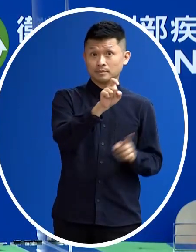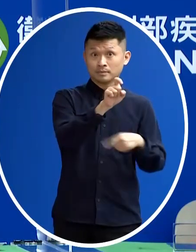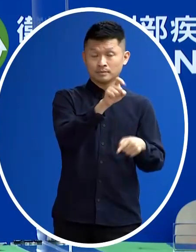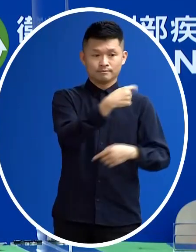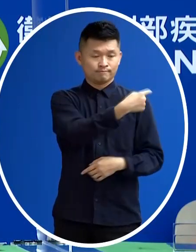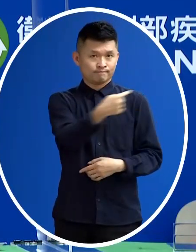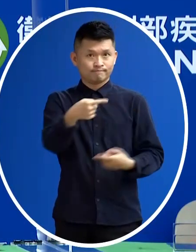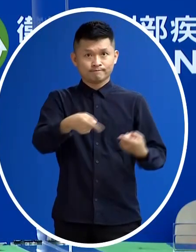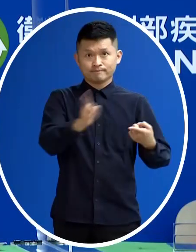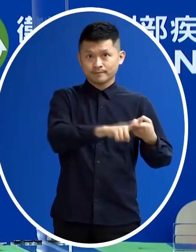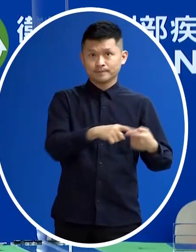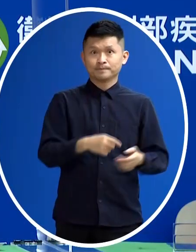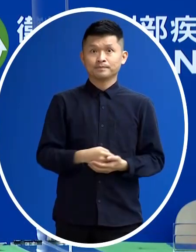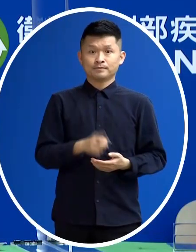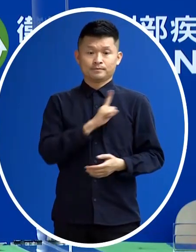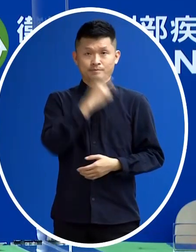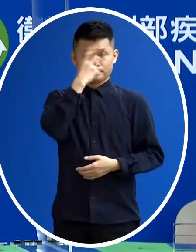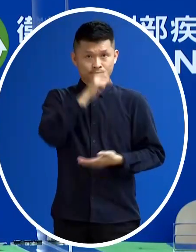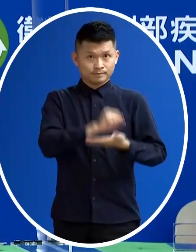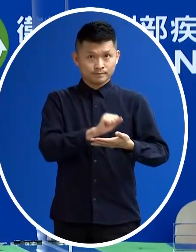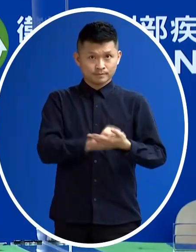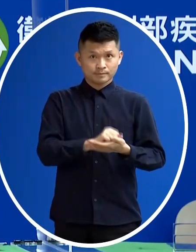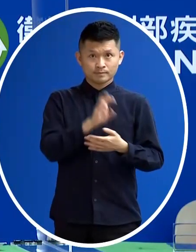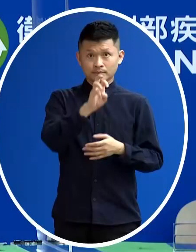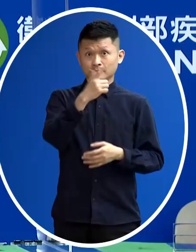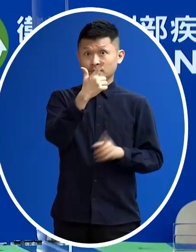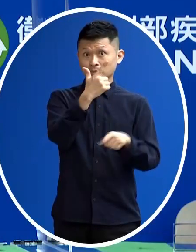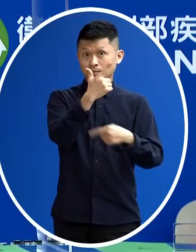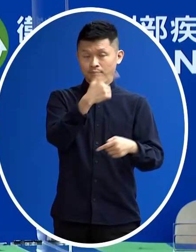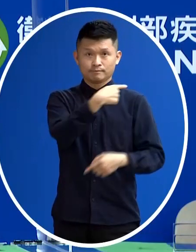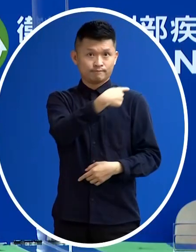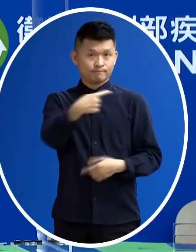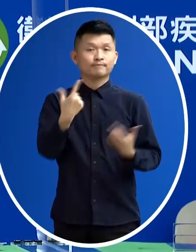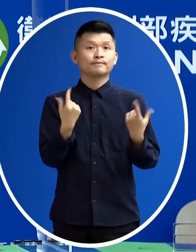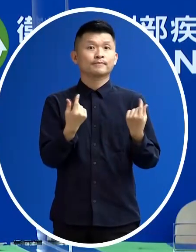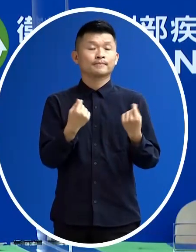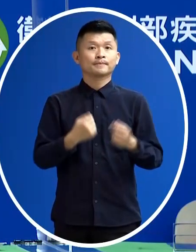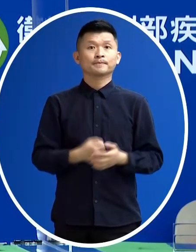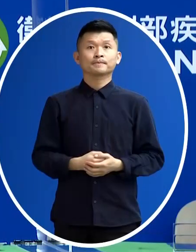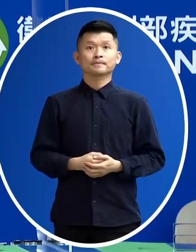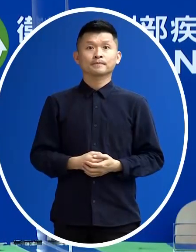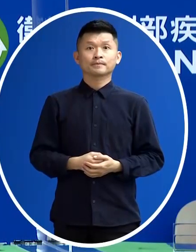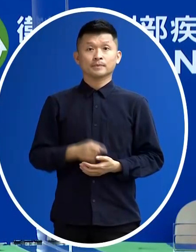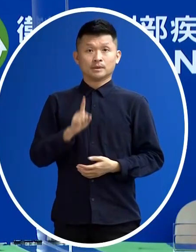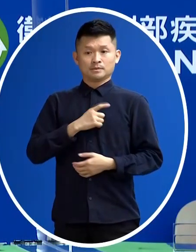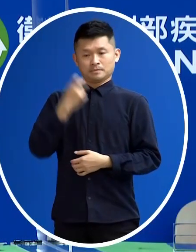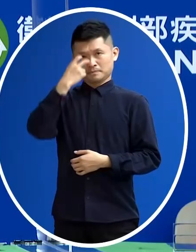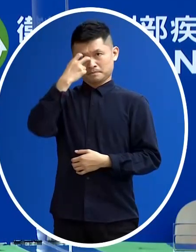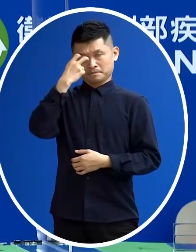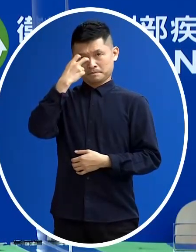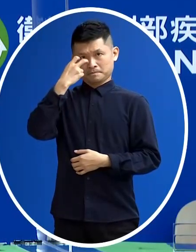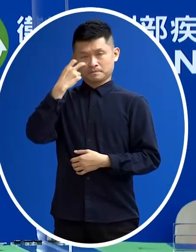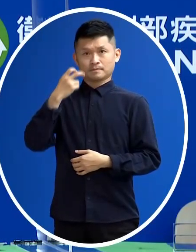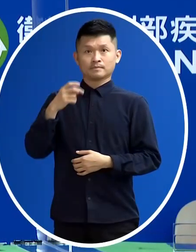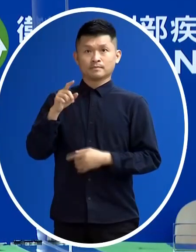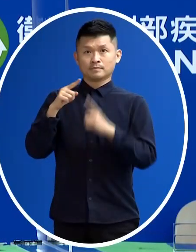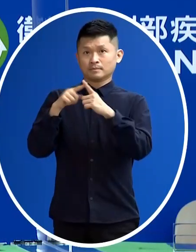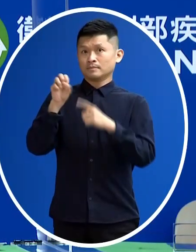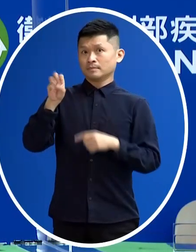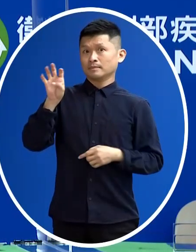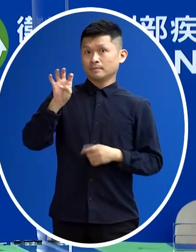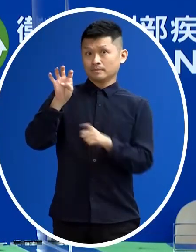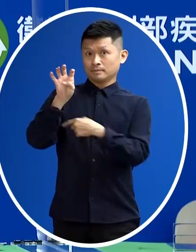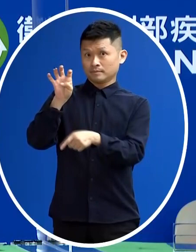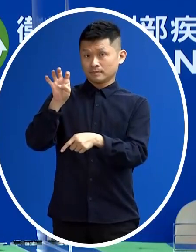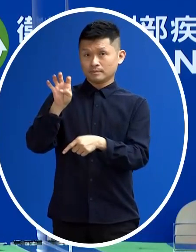是阴性；自主健康管理的部分有36位都是阴性。那自我健康监测有340位，